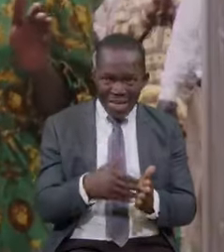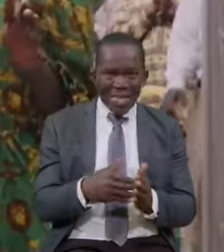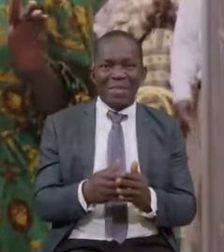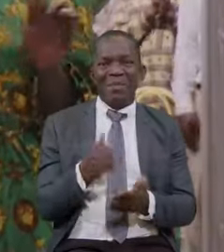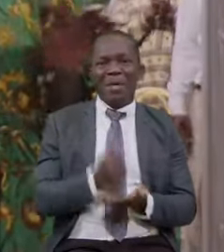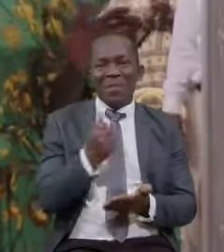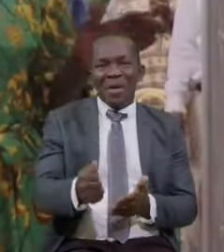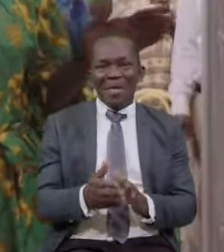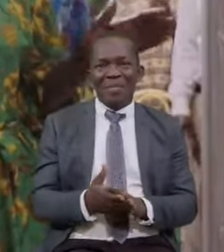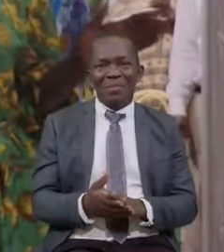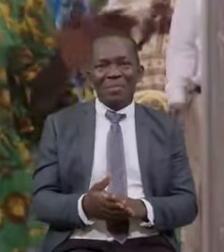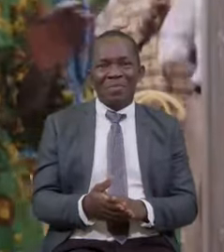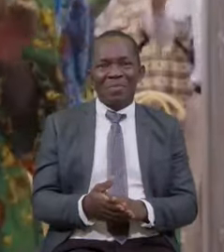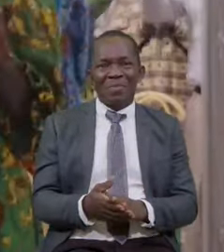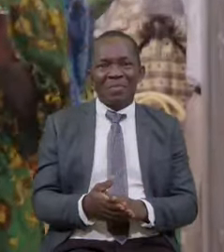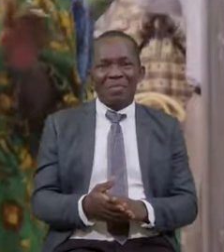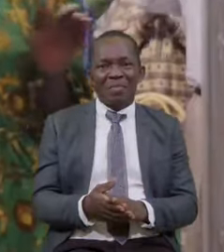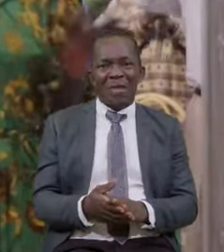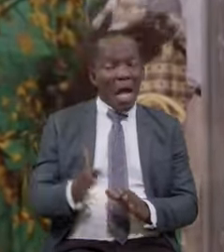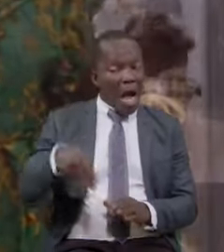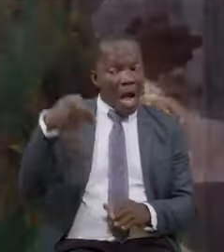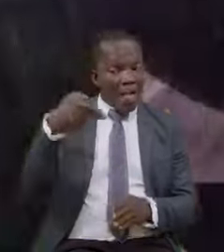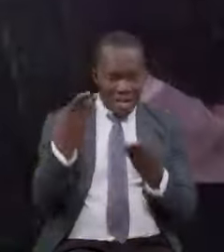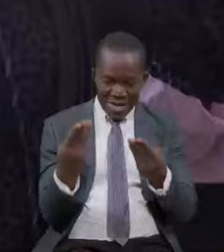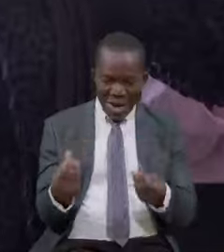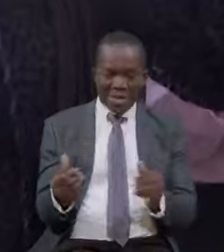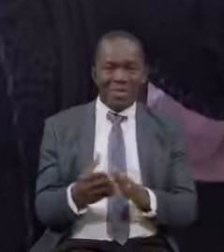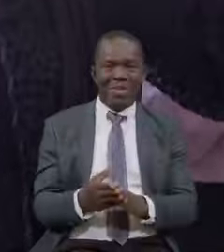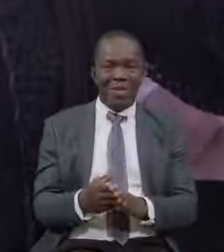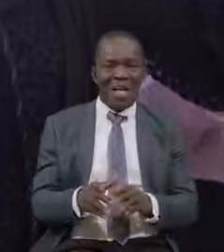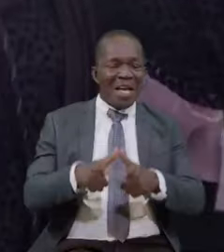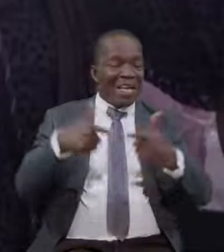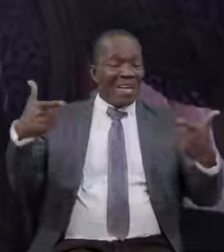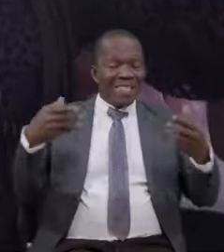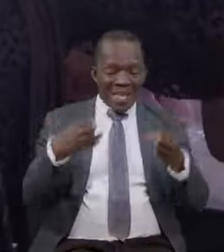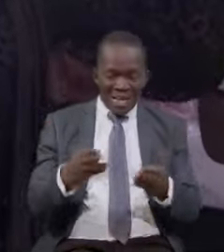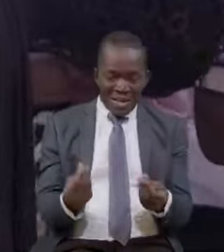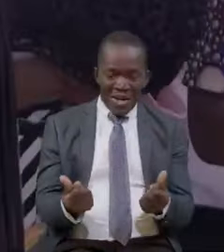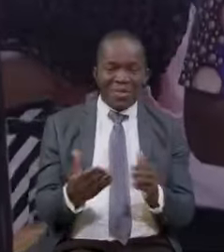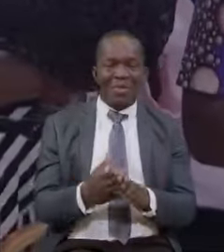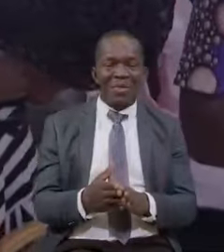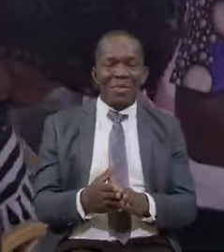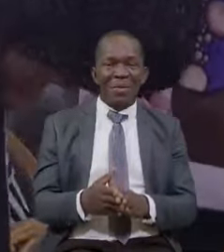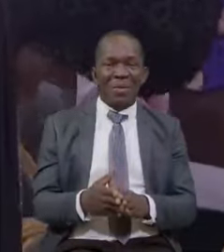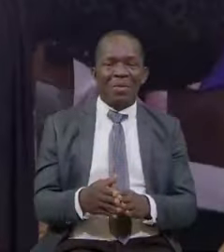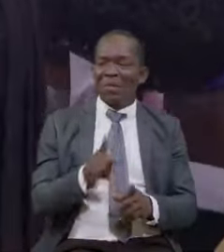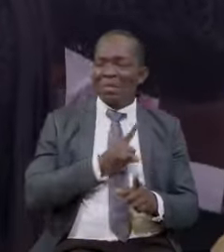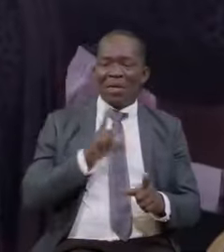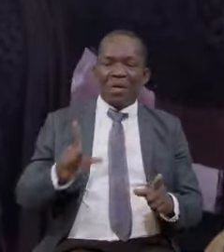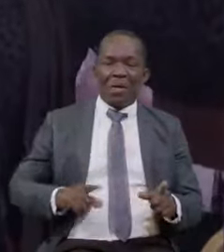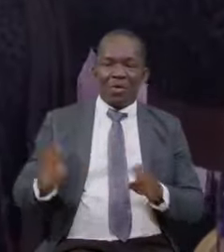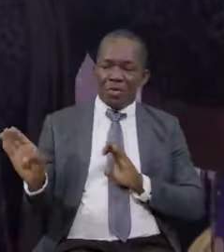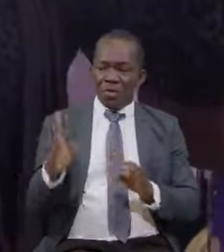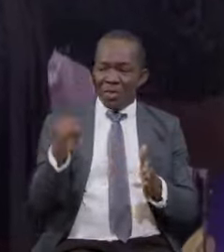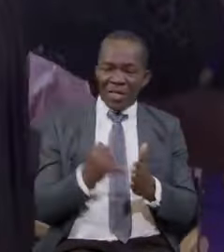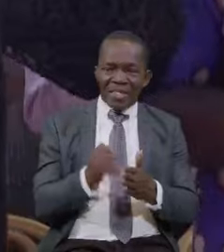plus la terre plus haute la terre élevée le Seigneur le confirme dans ta